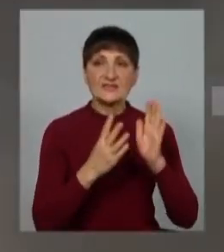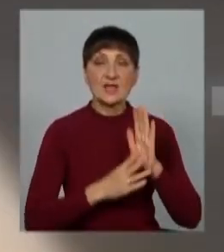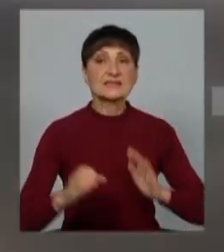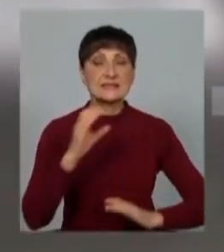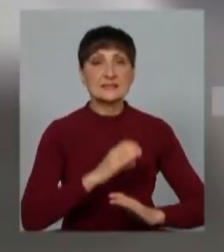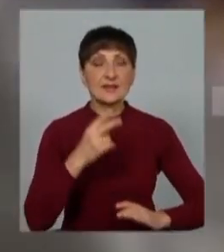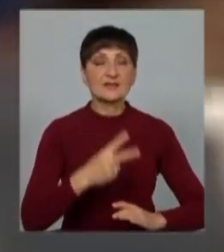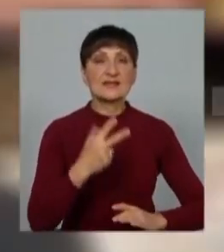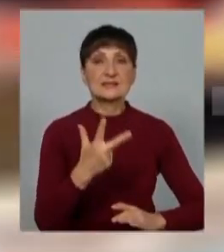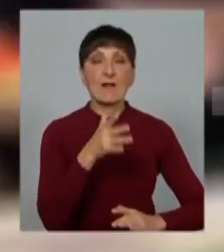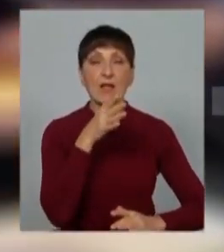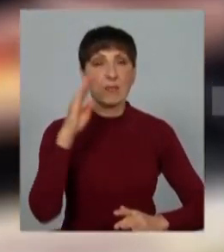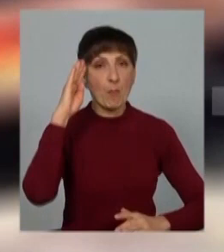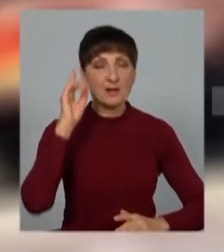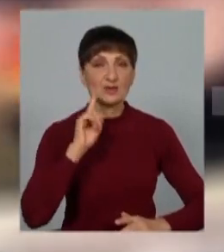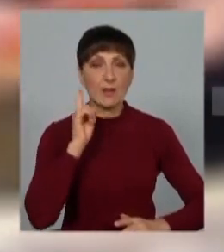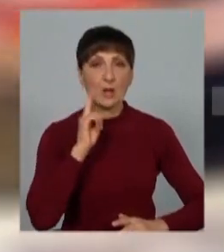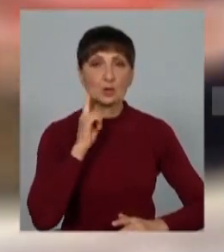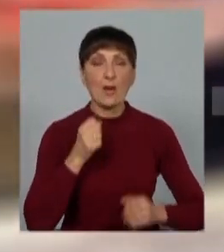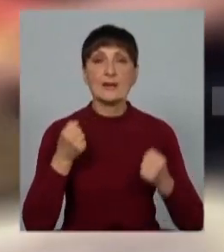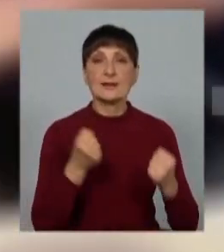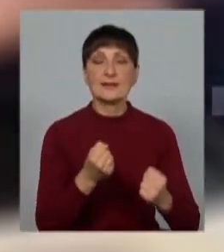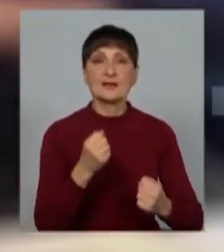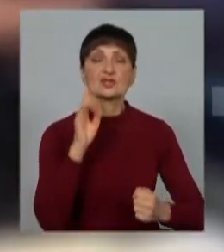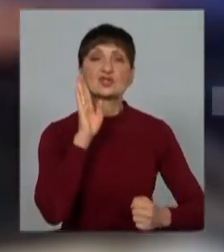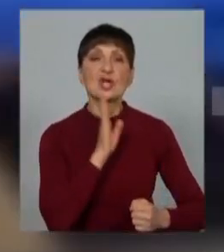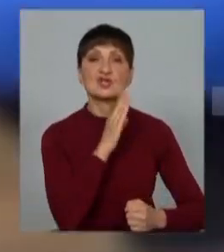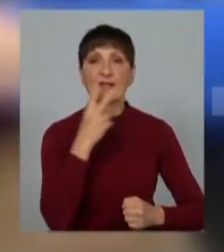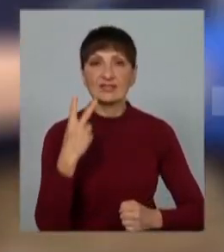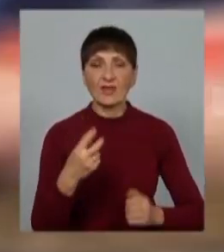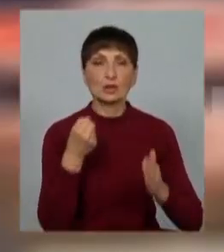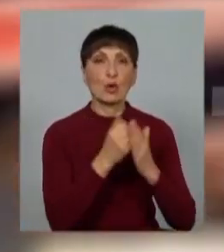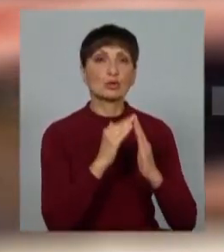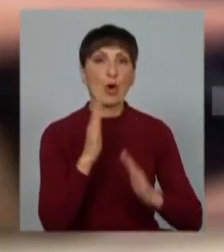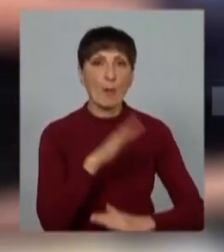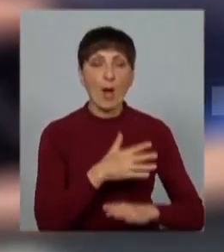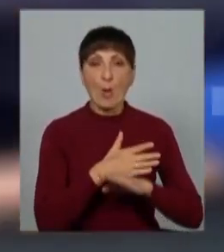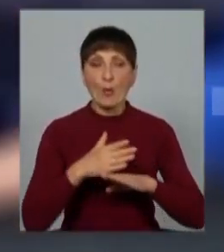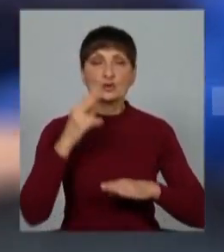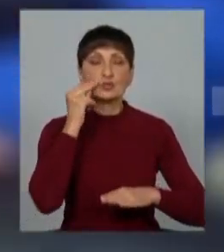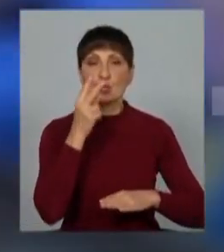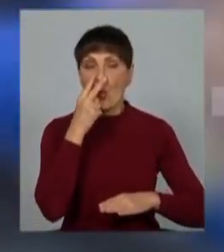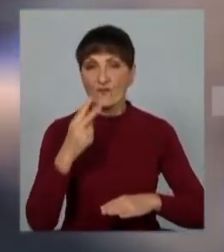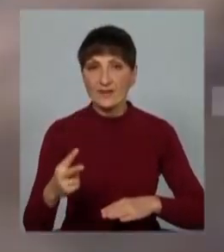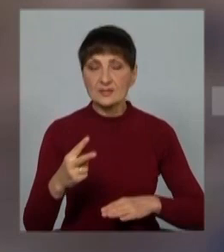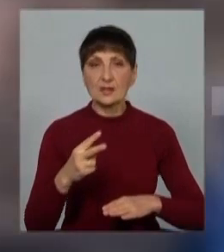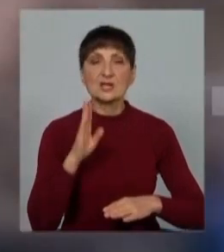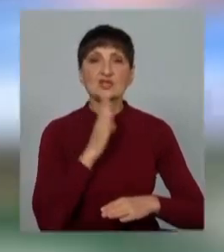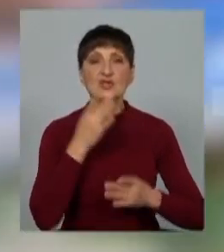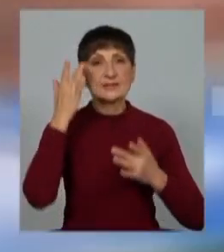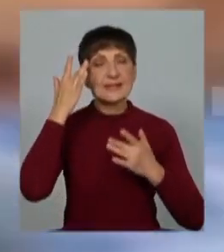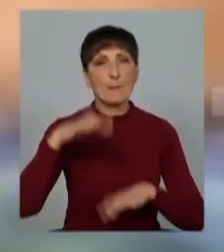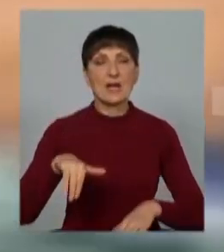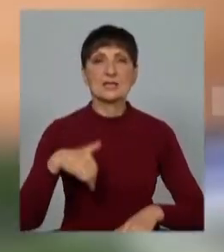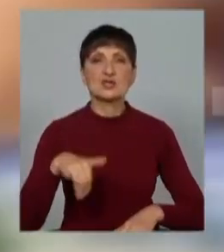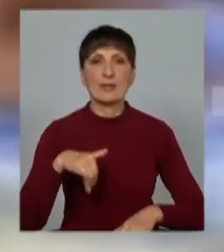сентября 23-летний бекар и салли мур подвозил в уже пожилых женщин до дома позже молодой человек обнаружил что клиенте кое-что